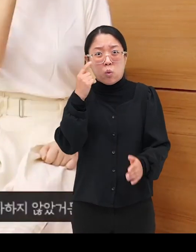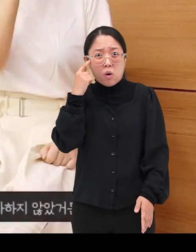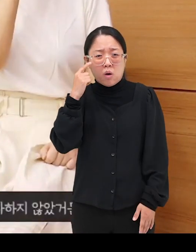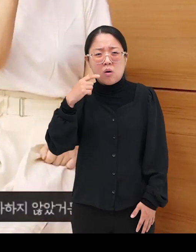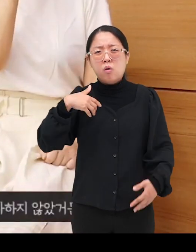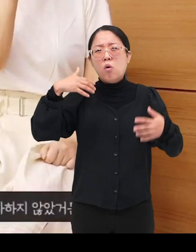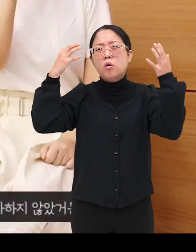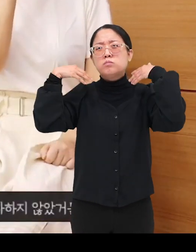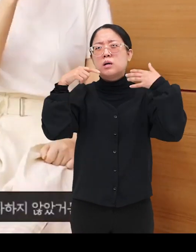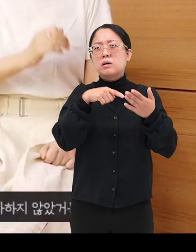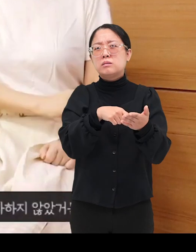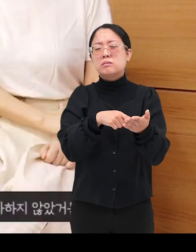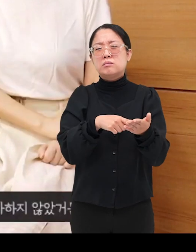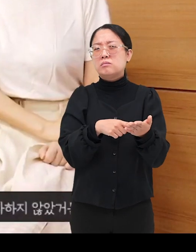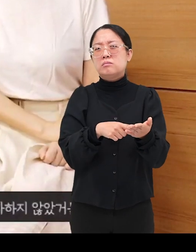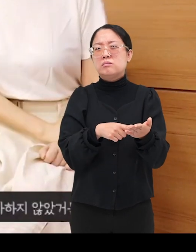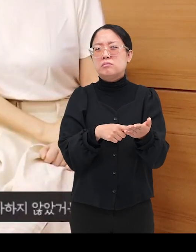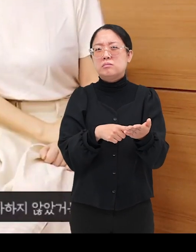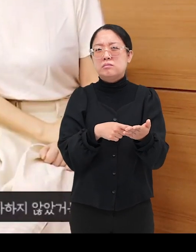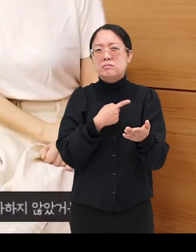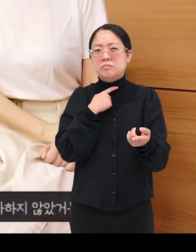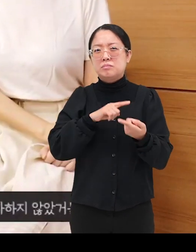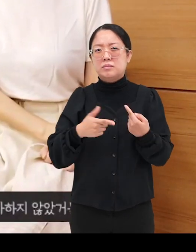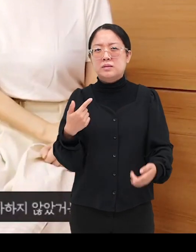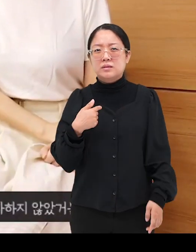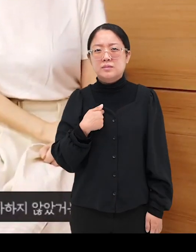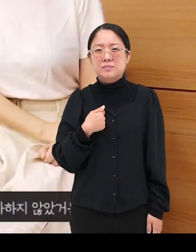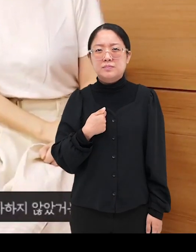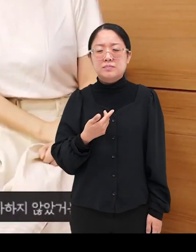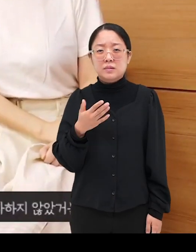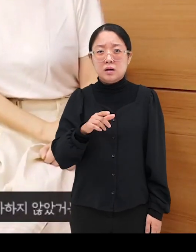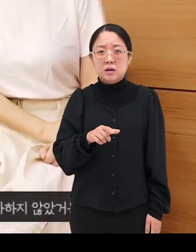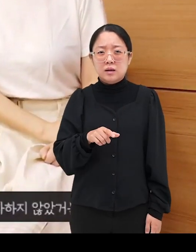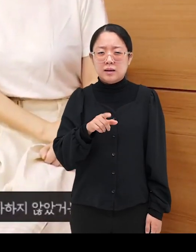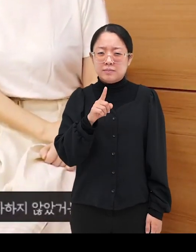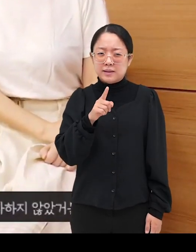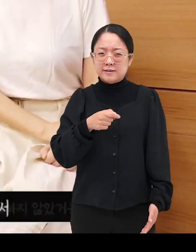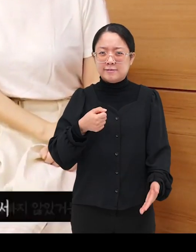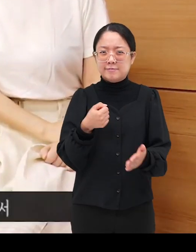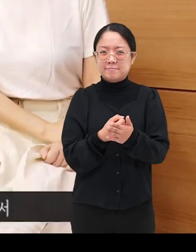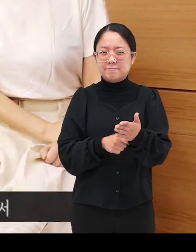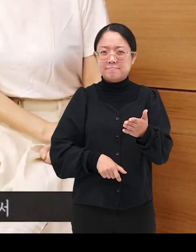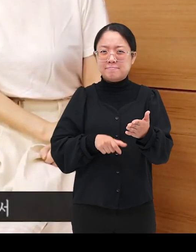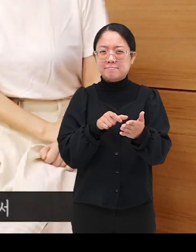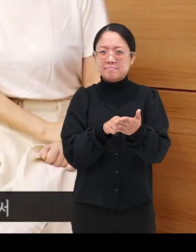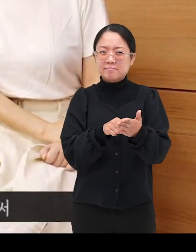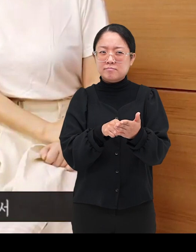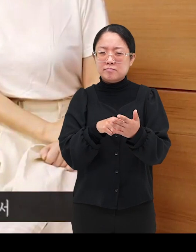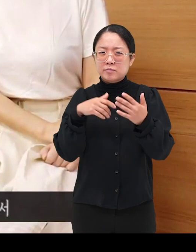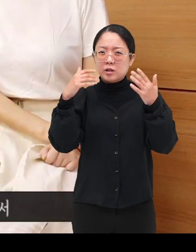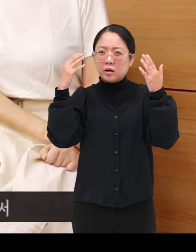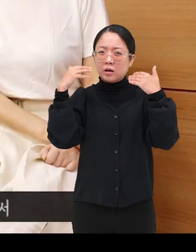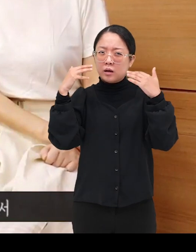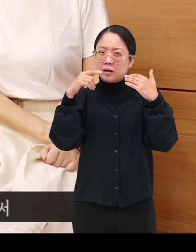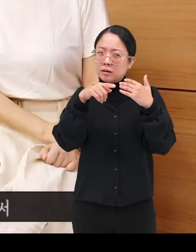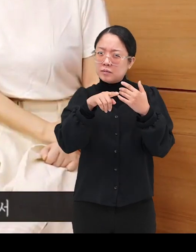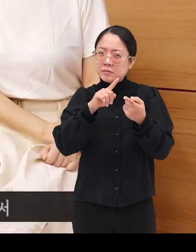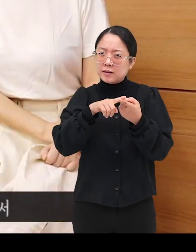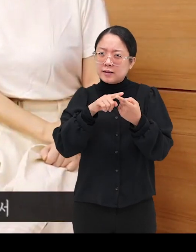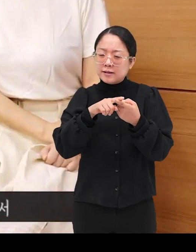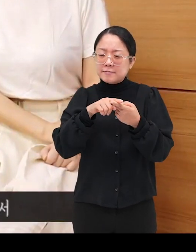제가 처음에 주제를 정할 때 사실 저는 여름이라는 계절을 그다지 이렇게 좋아하지 않았거든요. 근데 이렇게 주제로